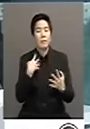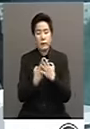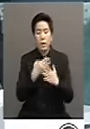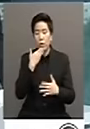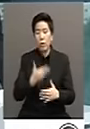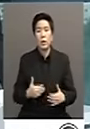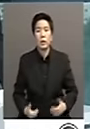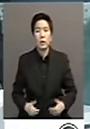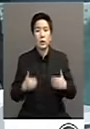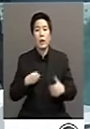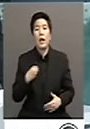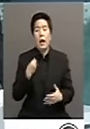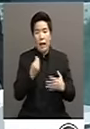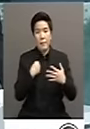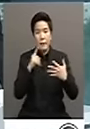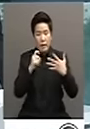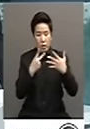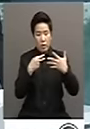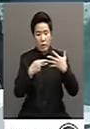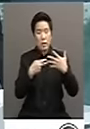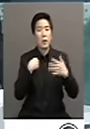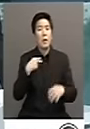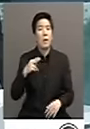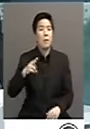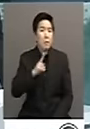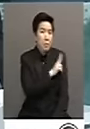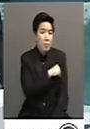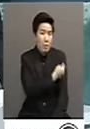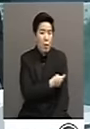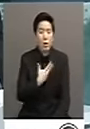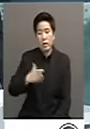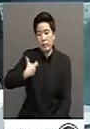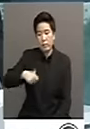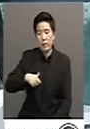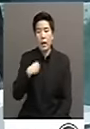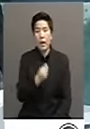นะครับโทษประหารชีวิตจะมีตัวหมอนิ่มกับทนายสันติ2คนอยู่ระหว่างกระบวนการการอุทธรณ์ครับ ครับ